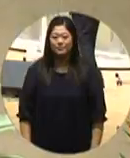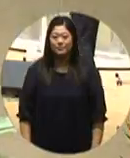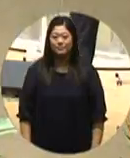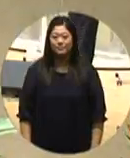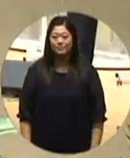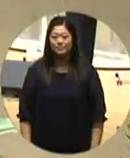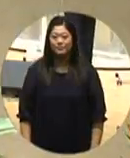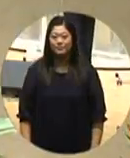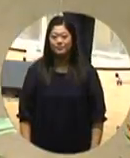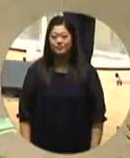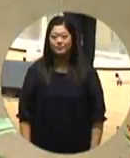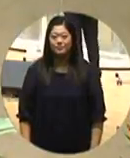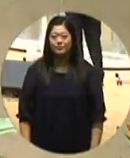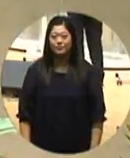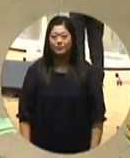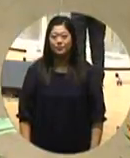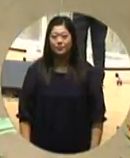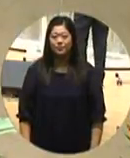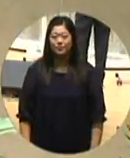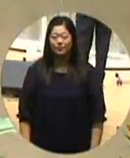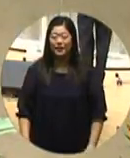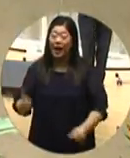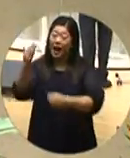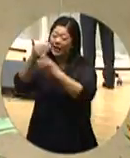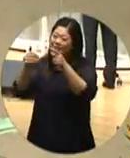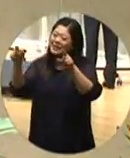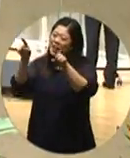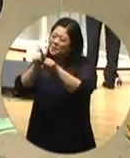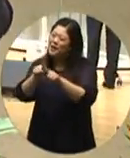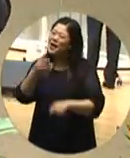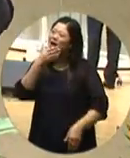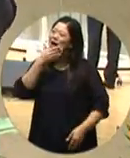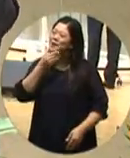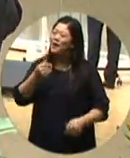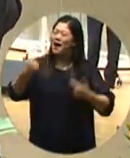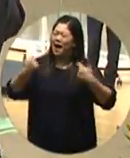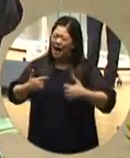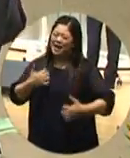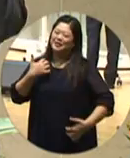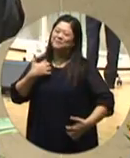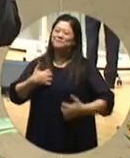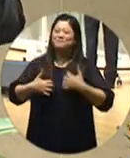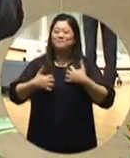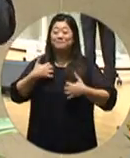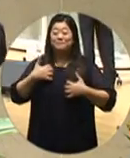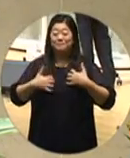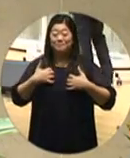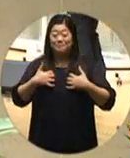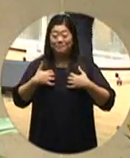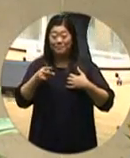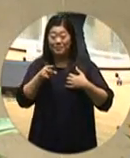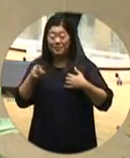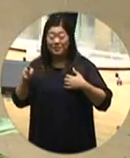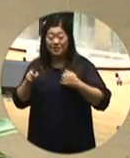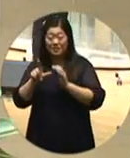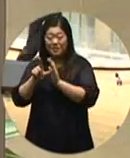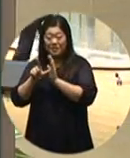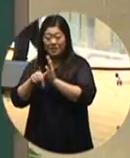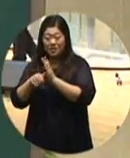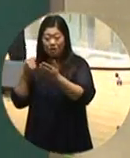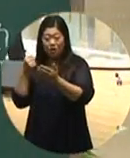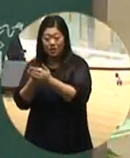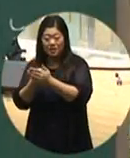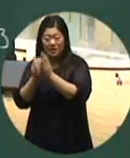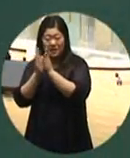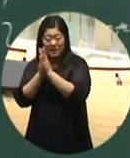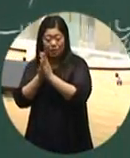이걸 봐버리면 하나님의 행복을 항상 누리게 되는데 그걸 보고 정시기도라고 합니다. If you can see these